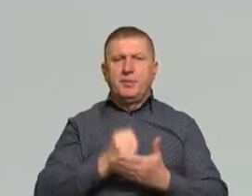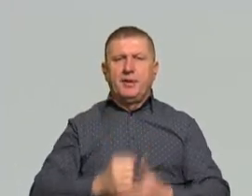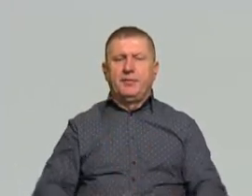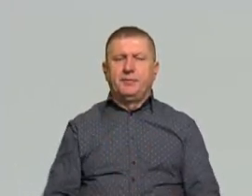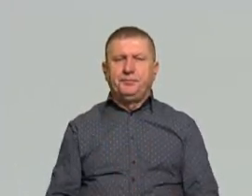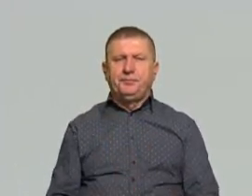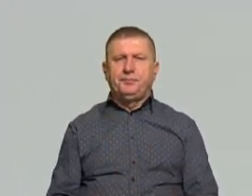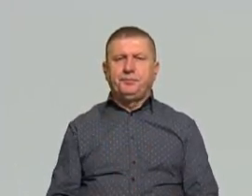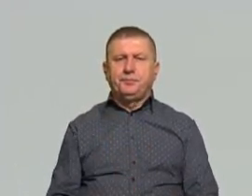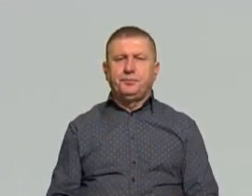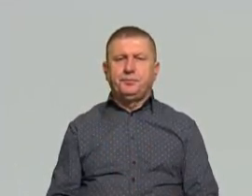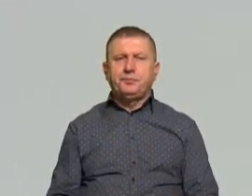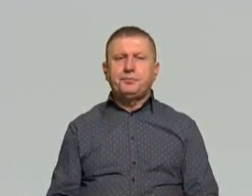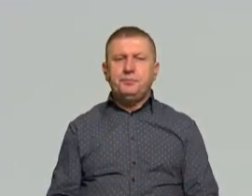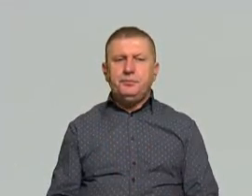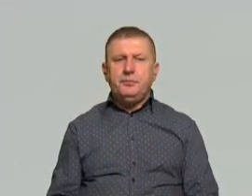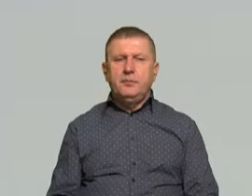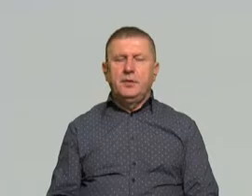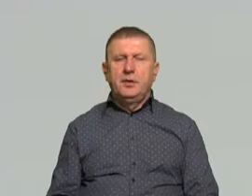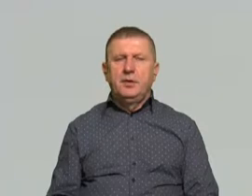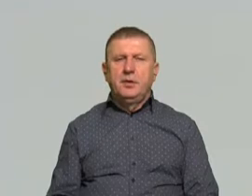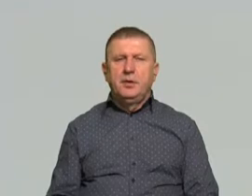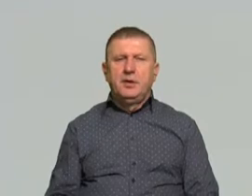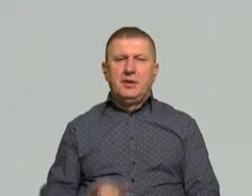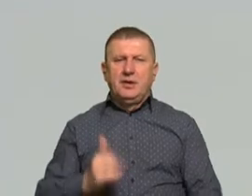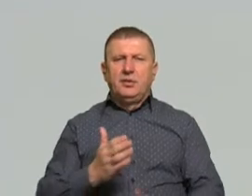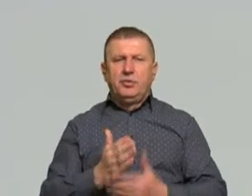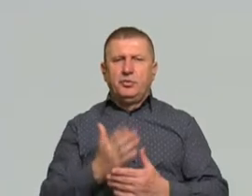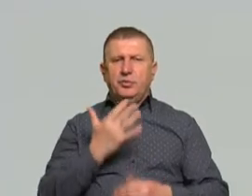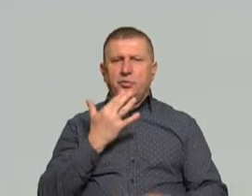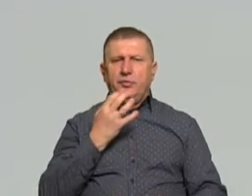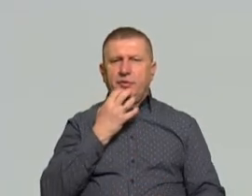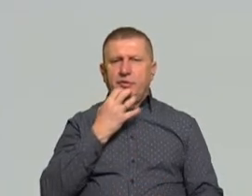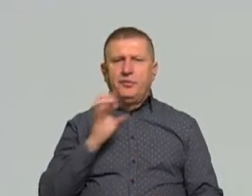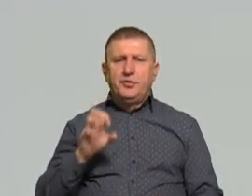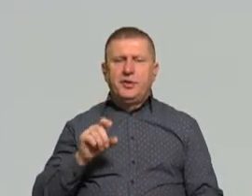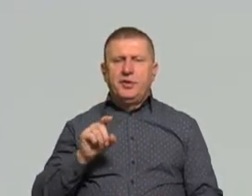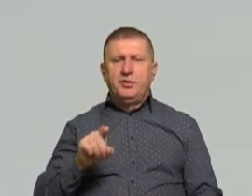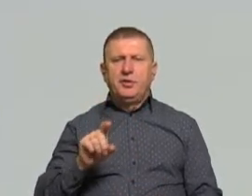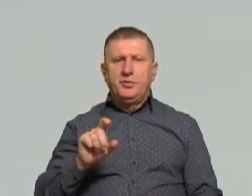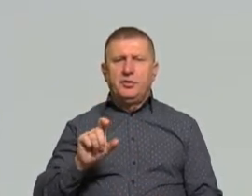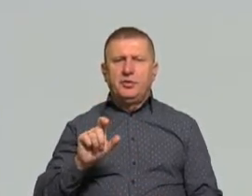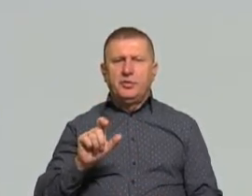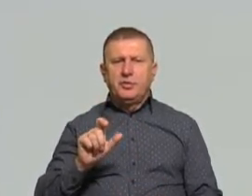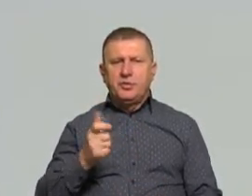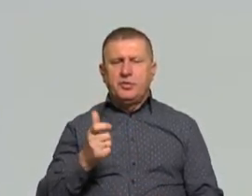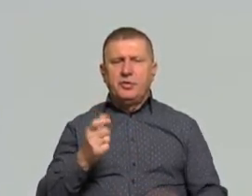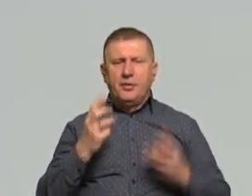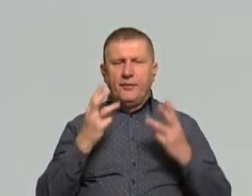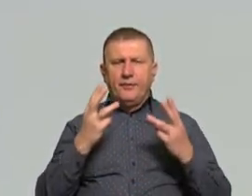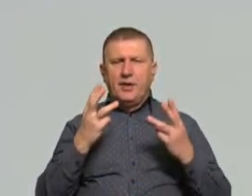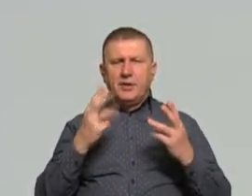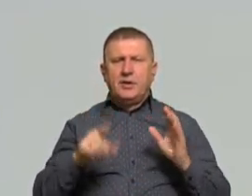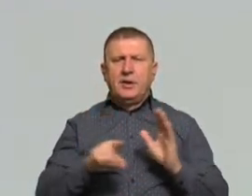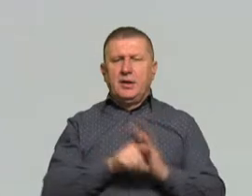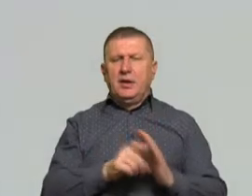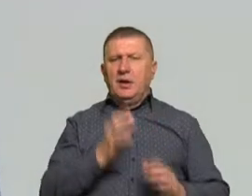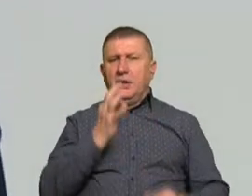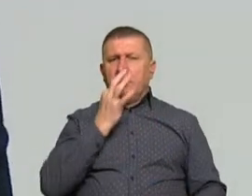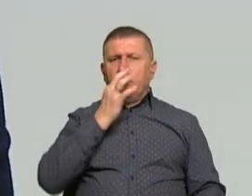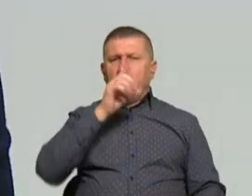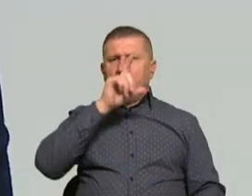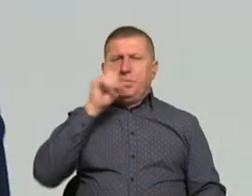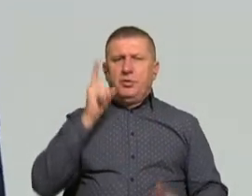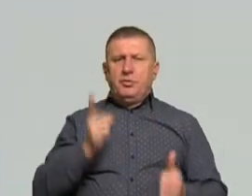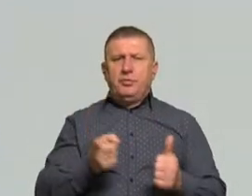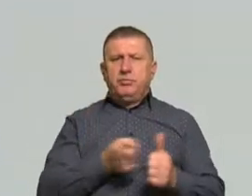polityce miejskiej. Mianowicie, tak już mówiłem wcześniej, to co jest niezwykle istotne dla młodych ludzi,